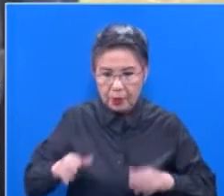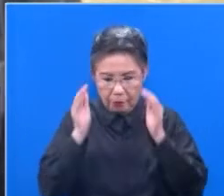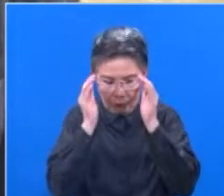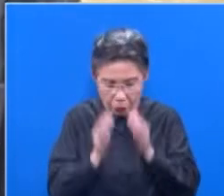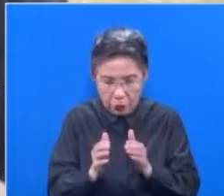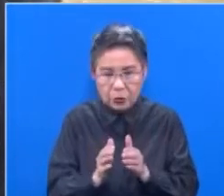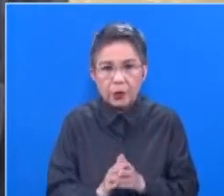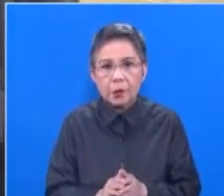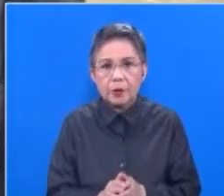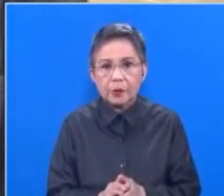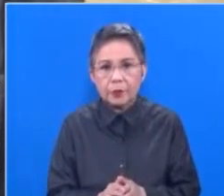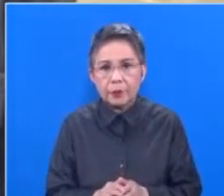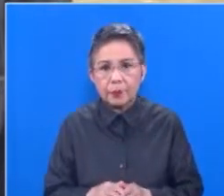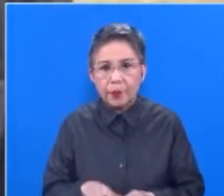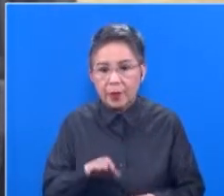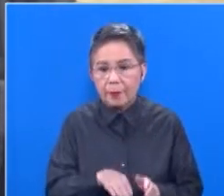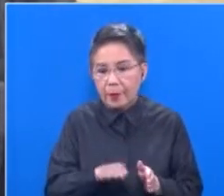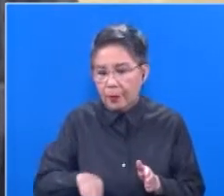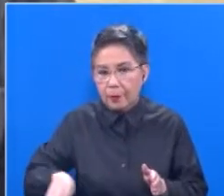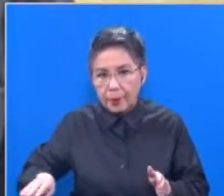di lokasi